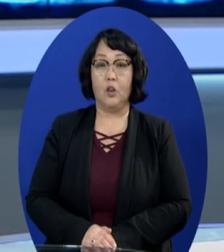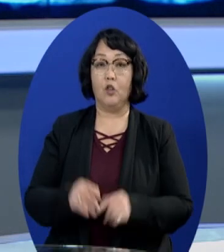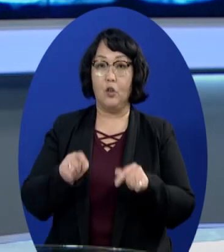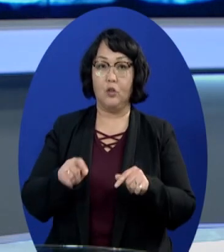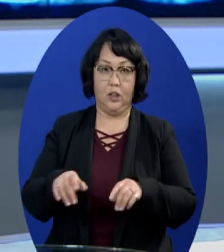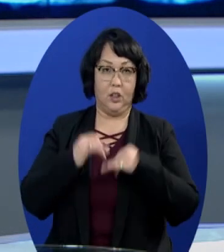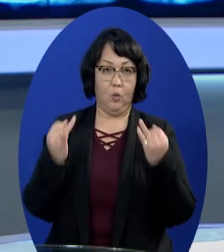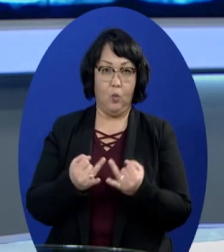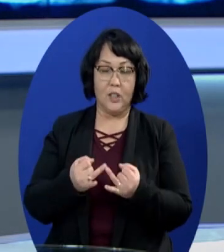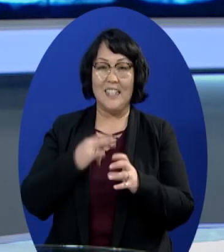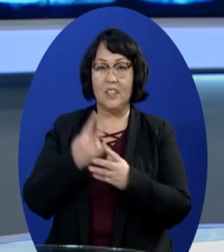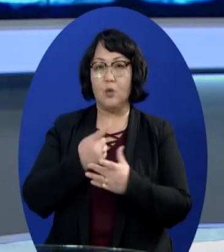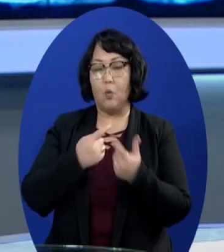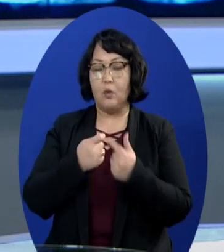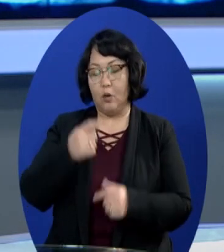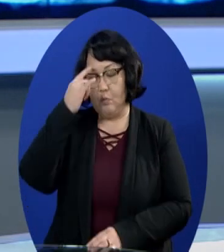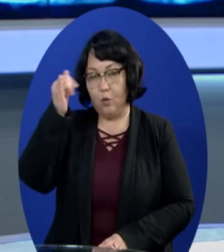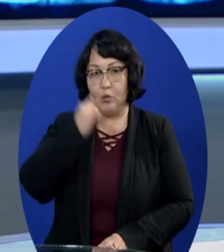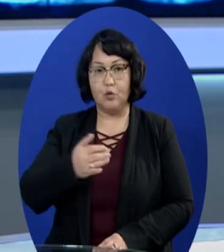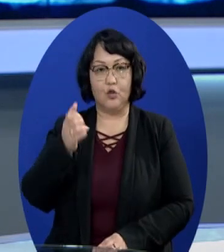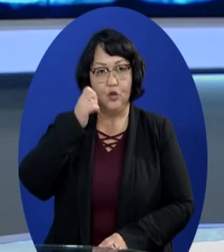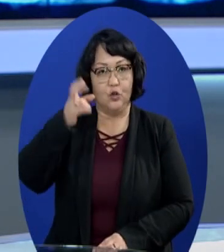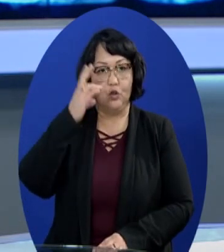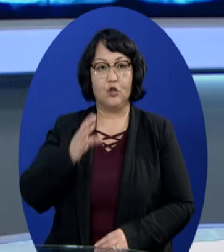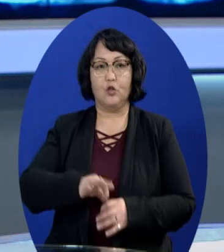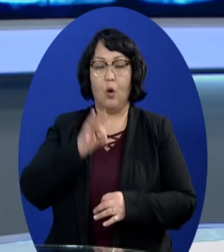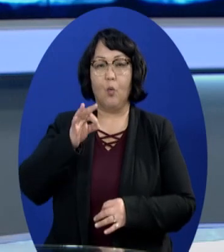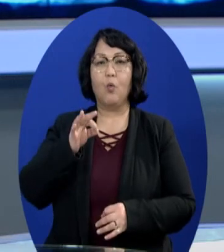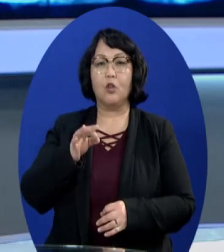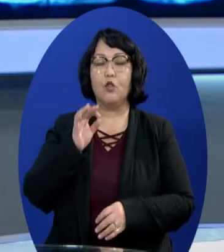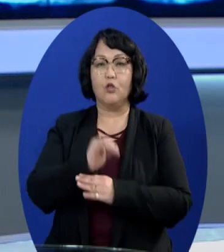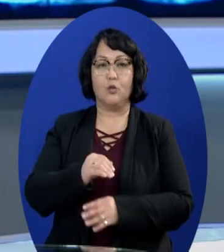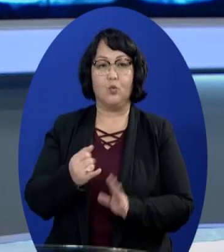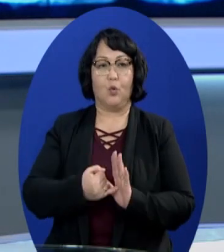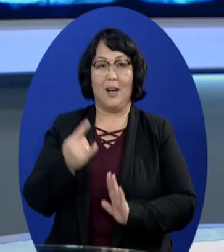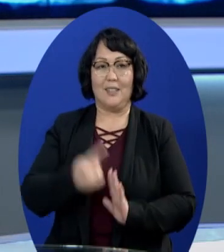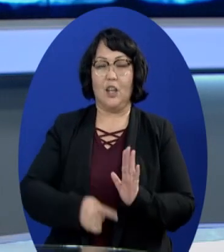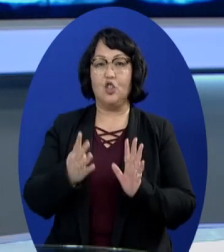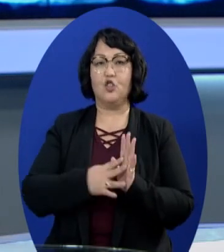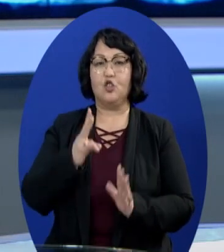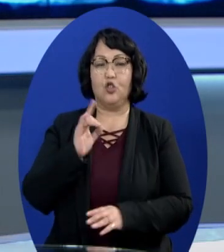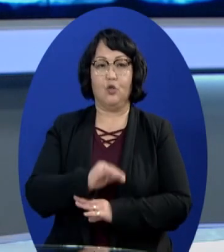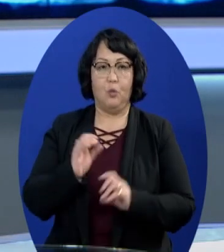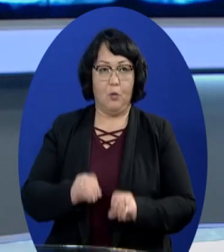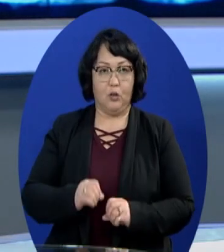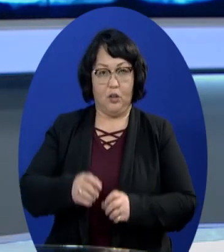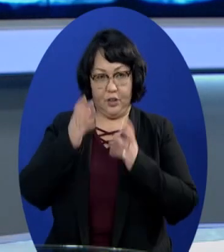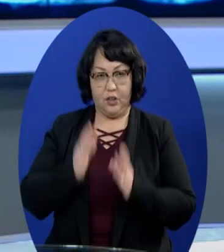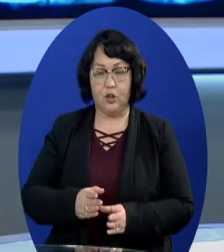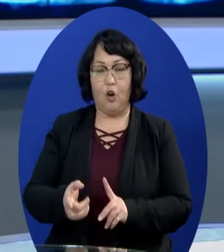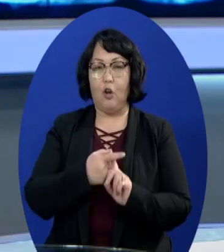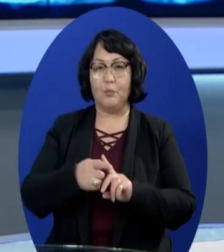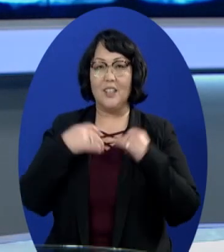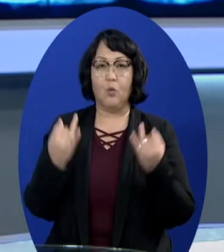Өнөөдөр улсын хурлын чуулганы нэгдсэн хуралдаанаар Монгол улсын ерөнхийлөгчийн сонгуулийн санал авах өдрийг энэ оны 6 дугаар сарын 9-ний өдөр байхаар тогтож, холбогдох улсын